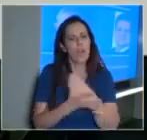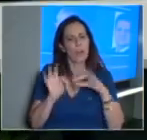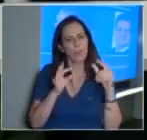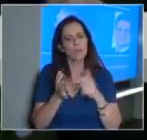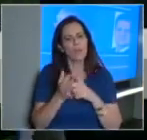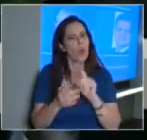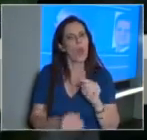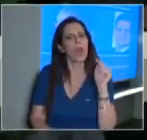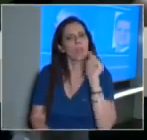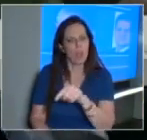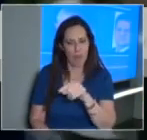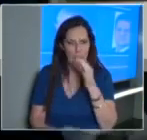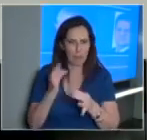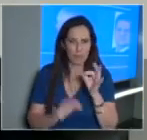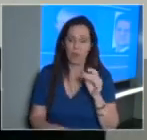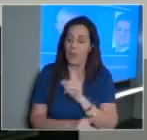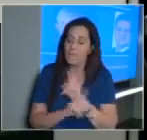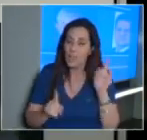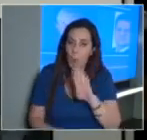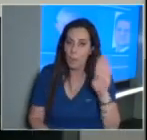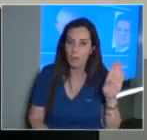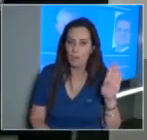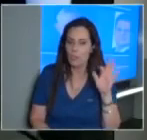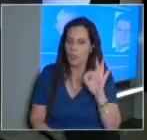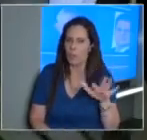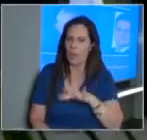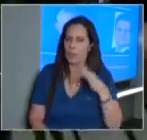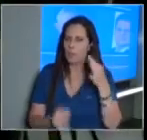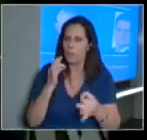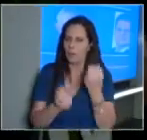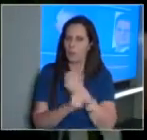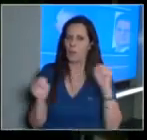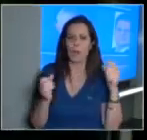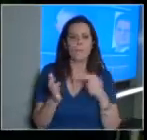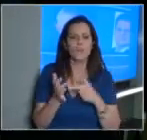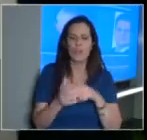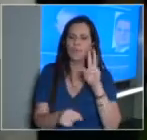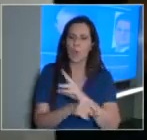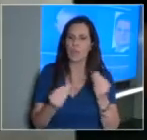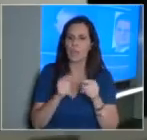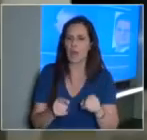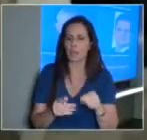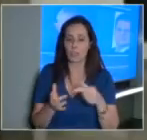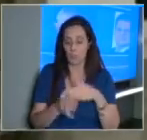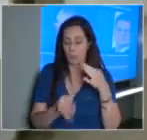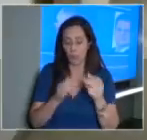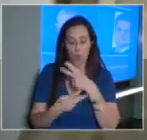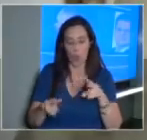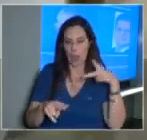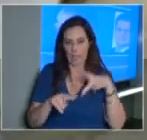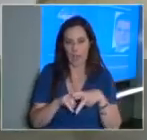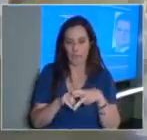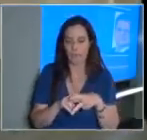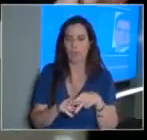כדי למנוע מעצמו לעמוד לדין, ואסור לו שיפגע במערכת המשפט ובדמוקרטיה כדי לבצר את הדבר הזה כדי שבית המשפט לא יוכל